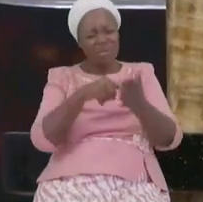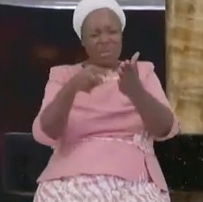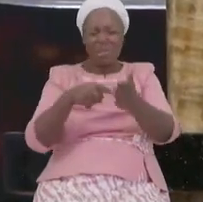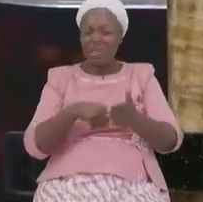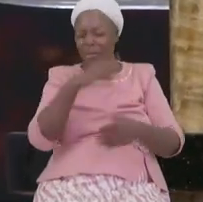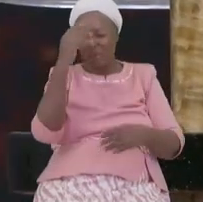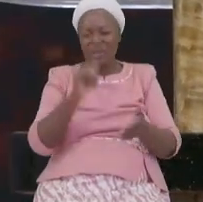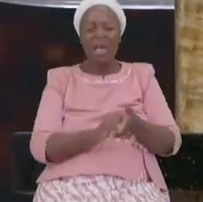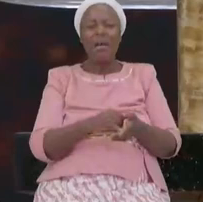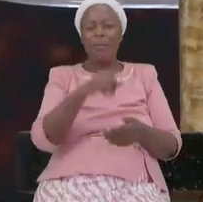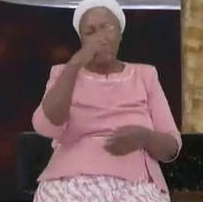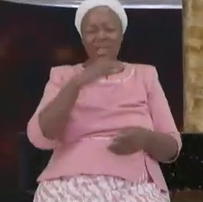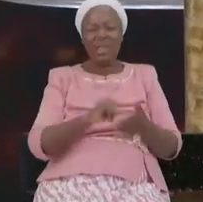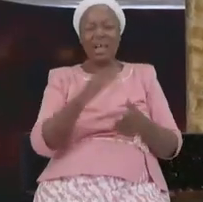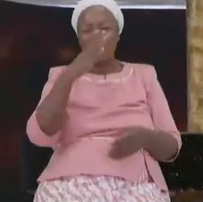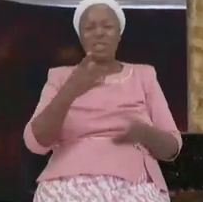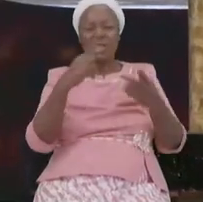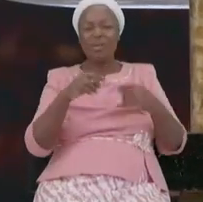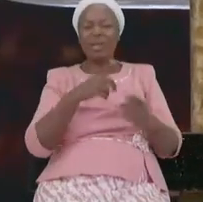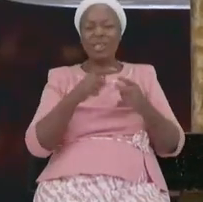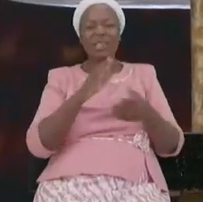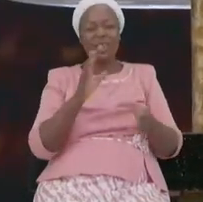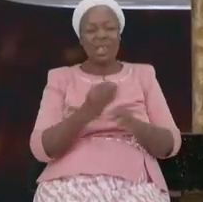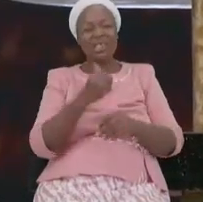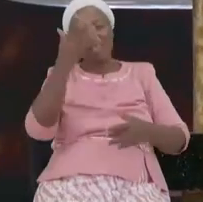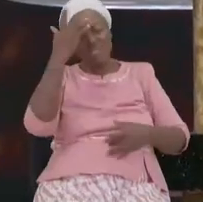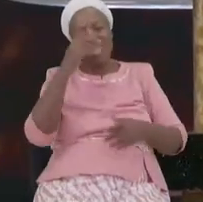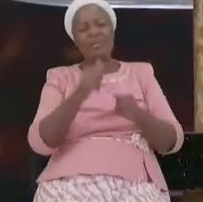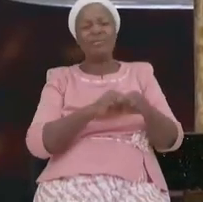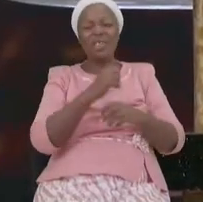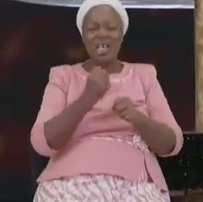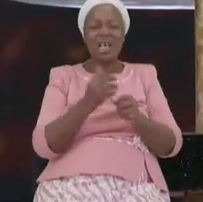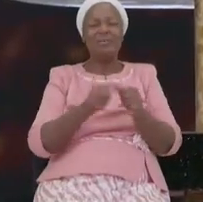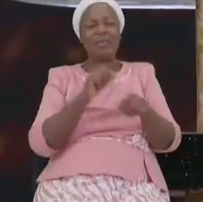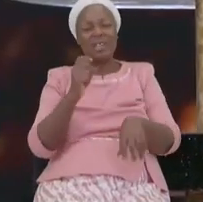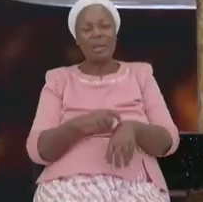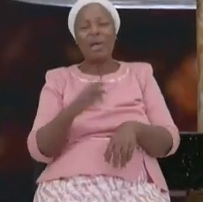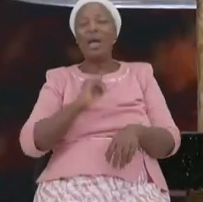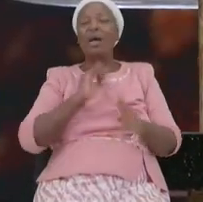malédictions qui viennent, et ils sont tous malades chaque année, à tout moment, je prie.